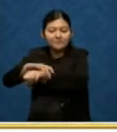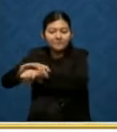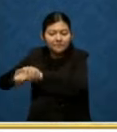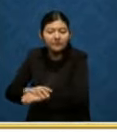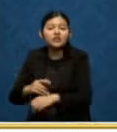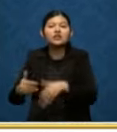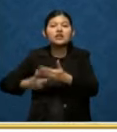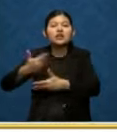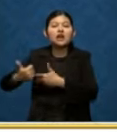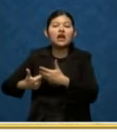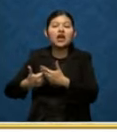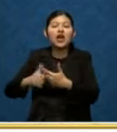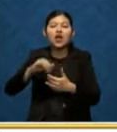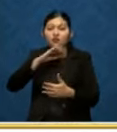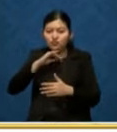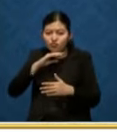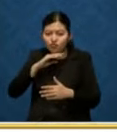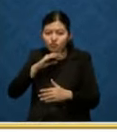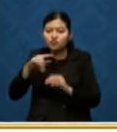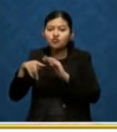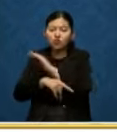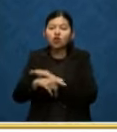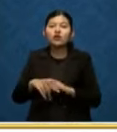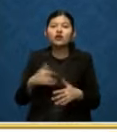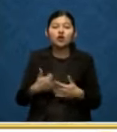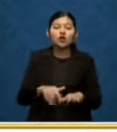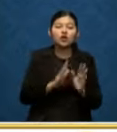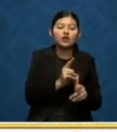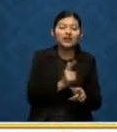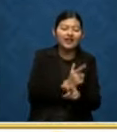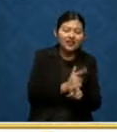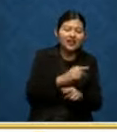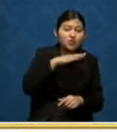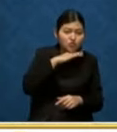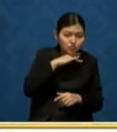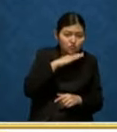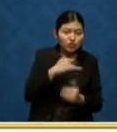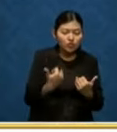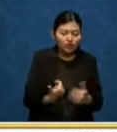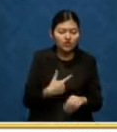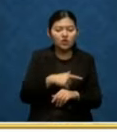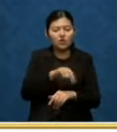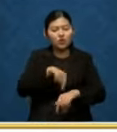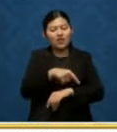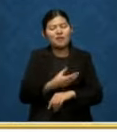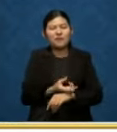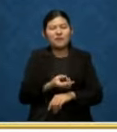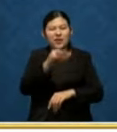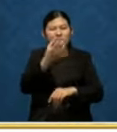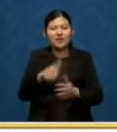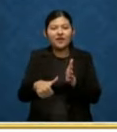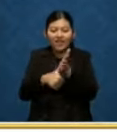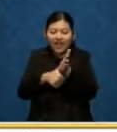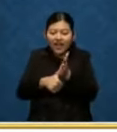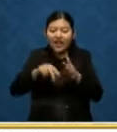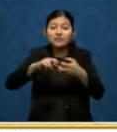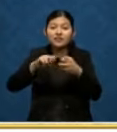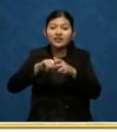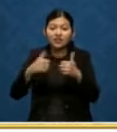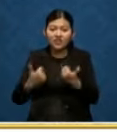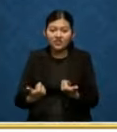ท่านประธานครับอ่าตัวเป็นผู้เลี้ยงสุกรหลายๆท่านนะครับทั่วประเทศครับบอกกับผมว่าเรามีเวลาไม่มากแล้วนะครับสำหรับการแก้ไขปัญหานี้นะครับ